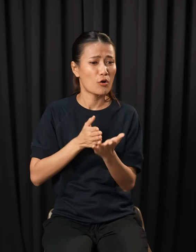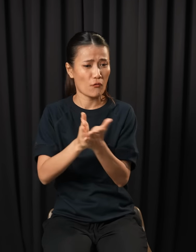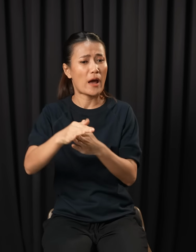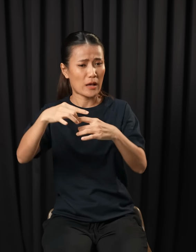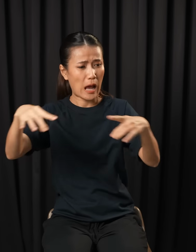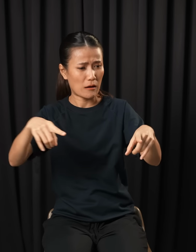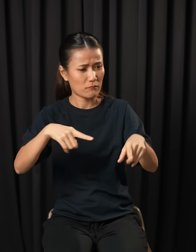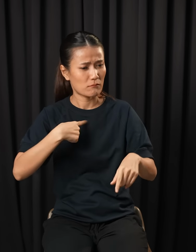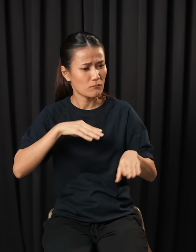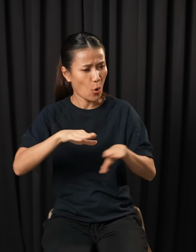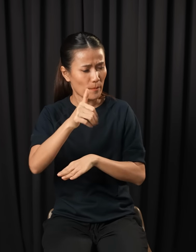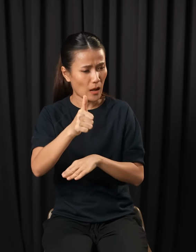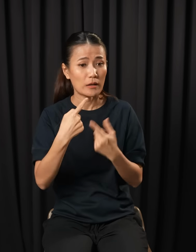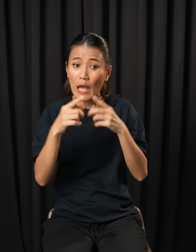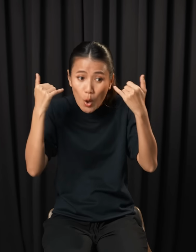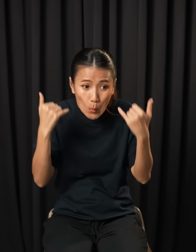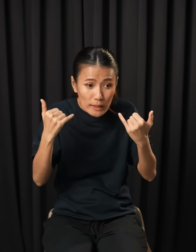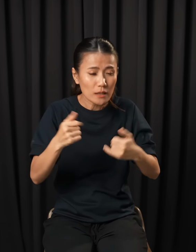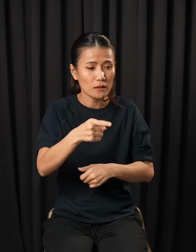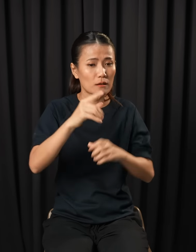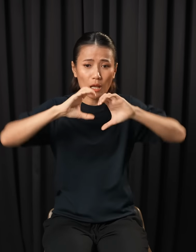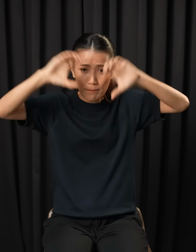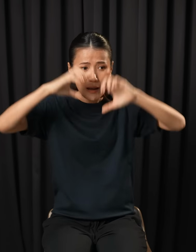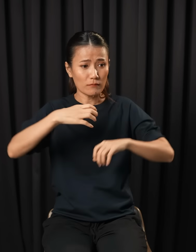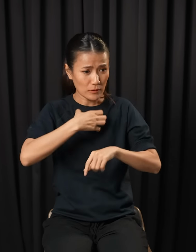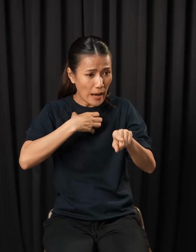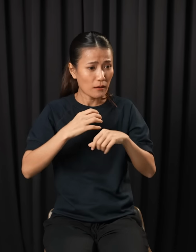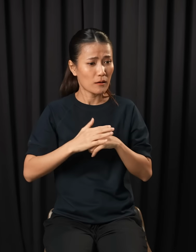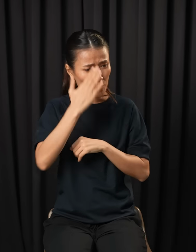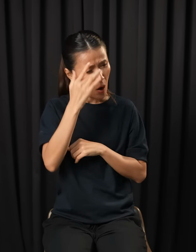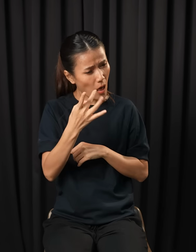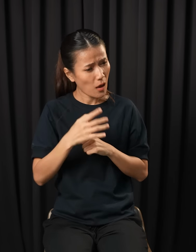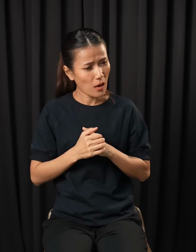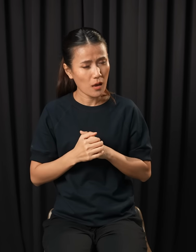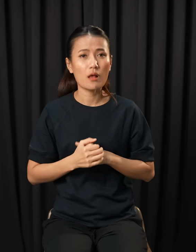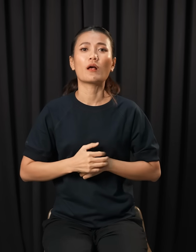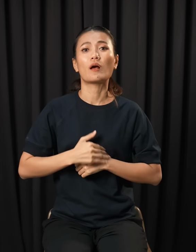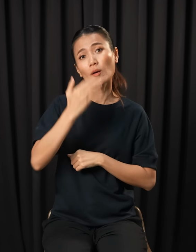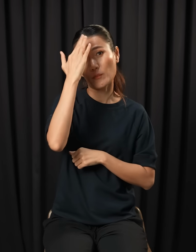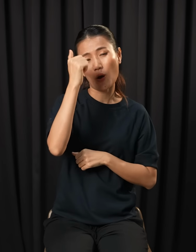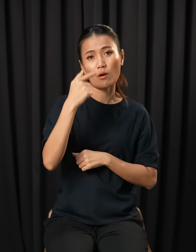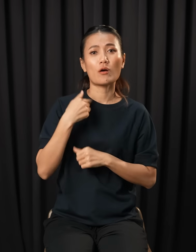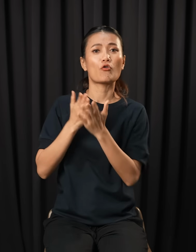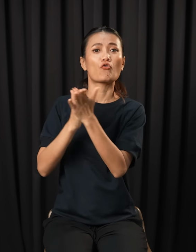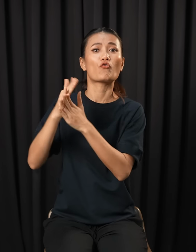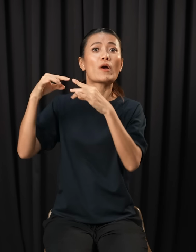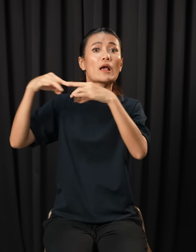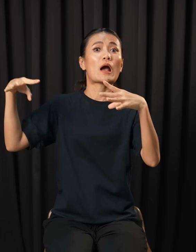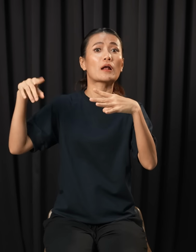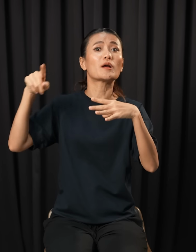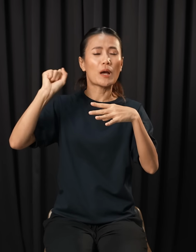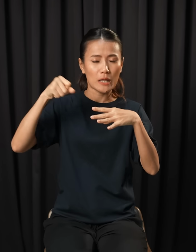บนี้ระหว่างทางที่มาก็ยังพร้อมจะเป็นฝ่ายค้านแต่วันนี้เนี่ยดูอินทูแซซึมอยากเป็นรัฐบาลม